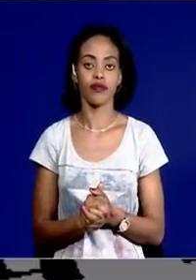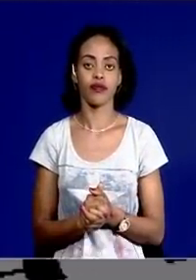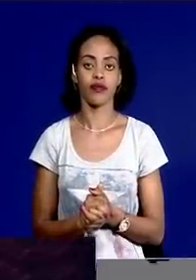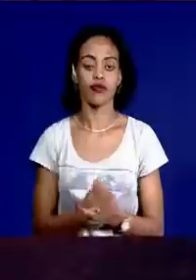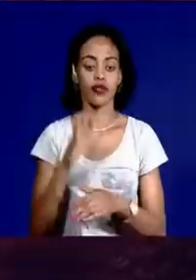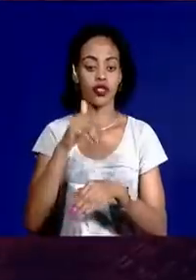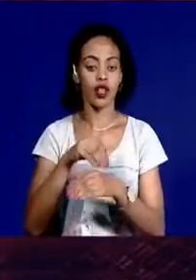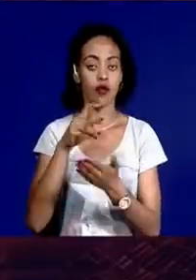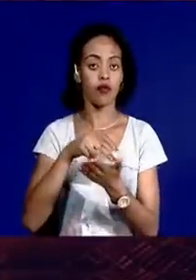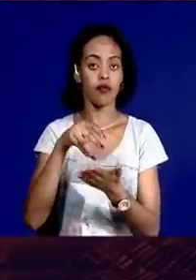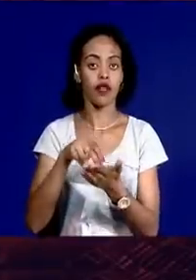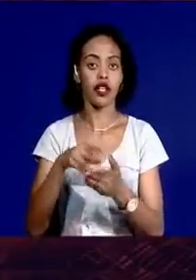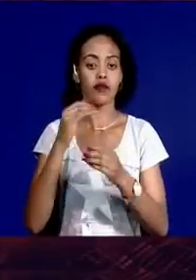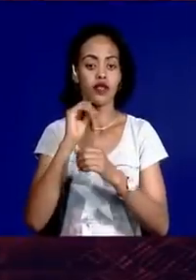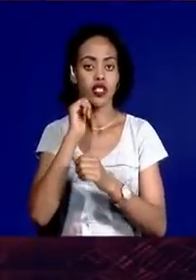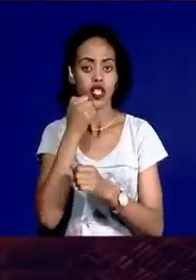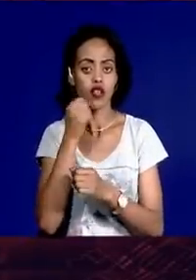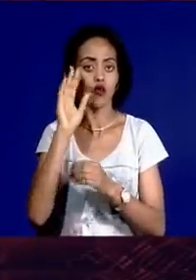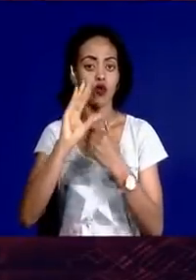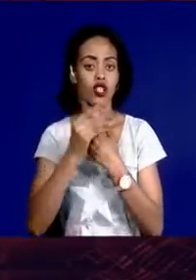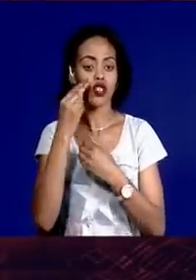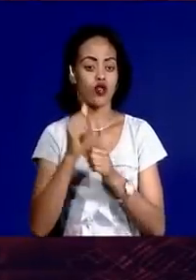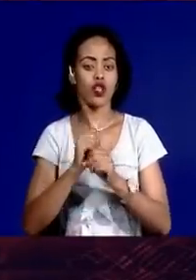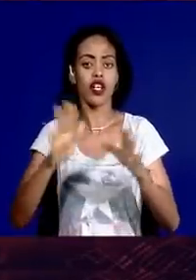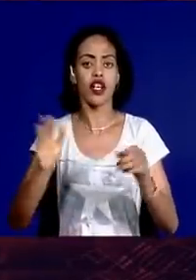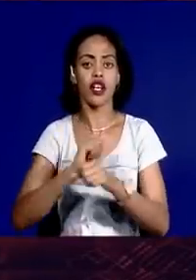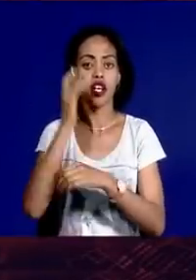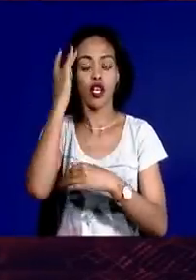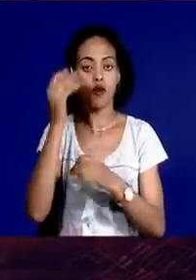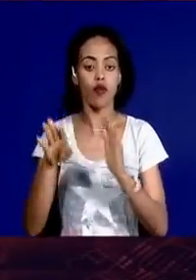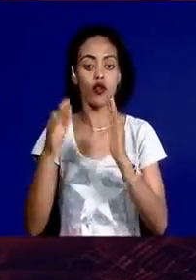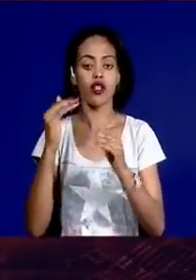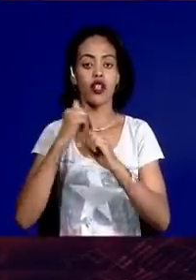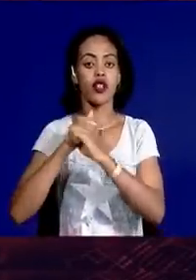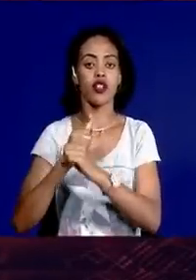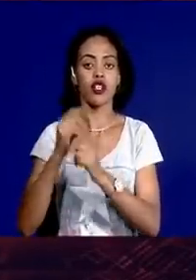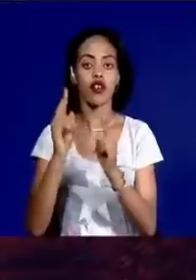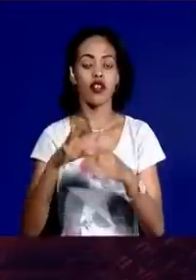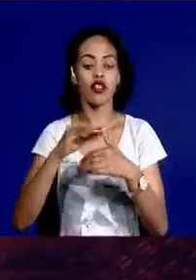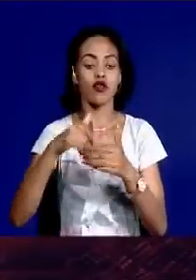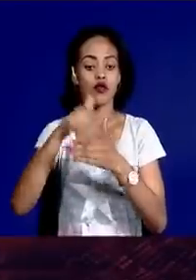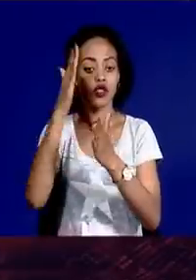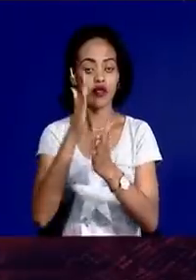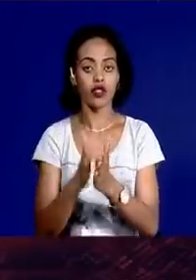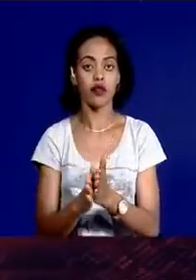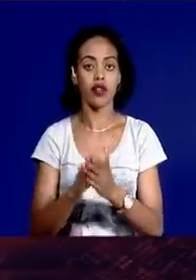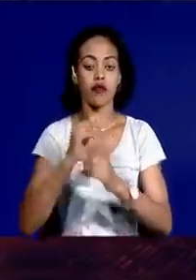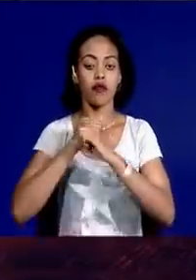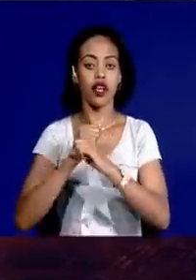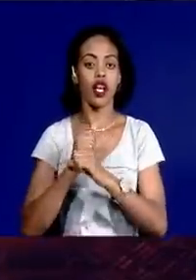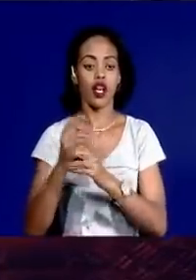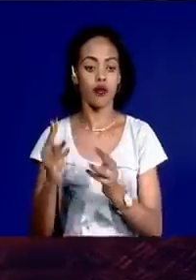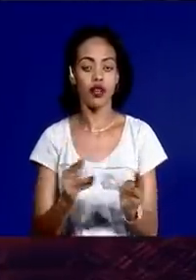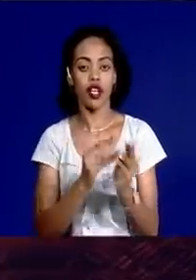أب كتما مقالة بزاسة كيف كونتات زر زلو زرقاح حمام فيروس كورونا نمعقات حبر السبزوط أمام رحتات كيف تسمن مكالا خلي من